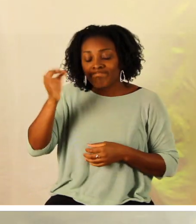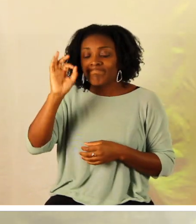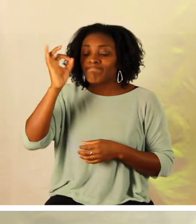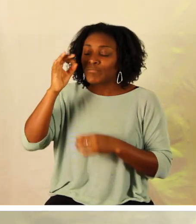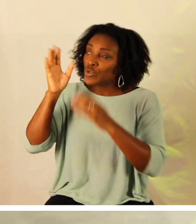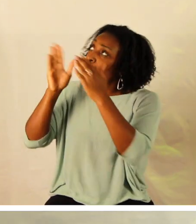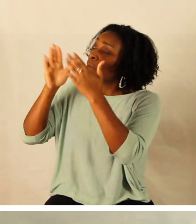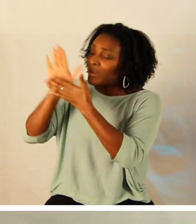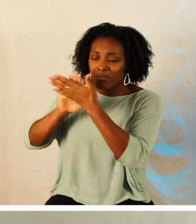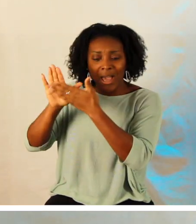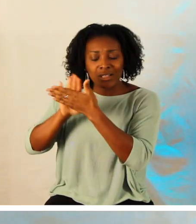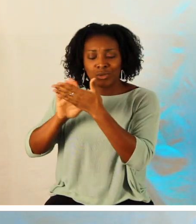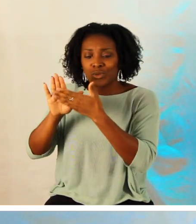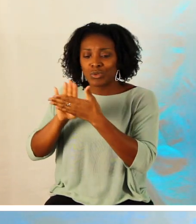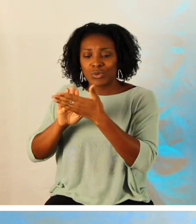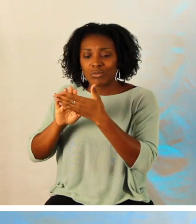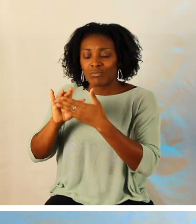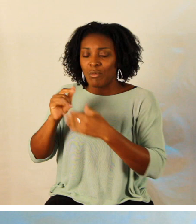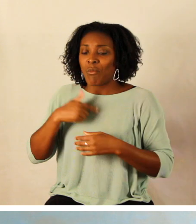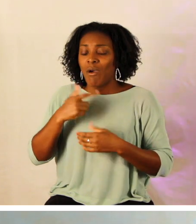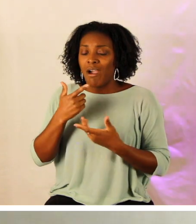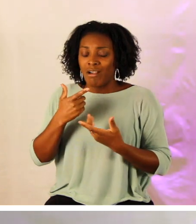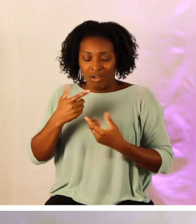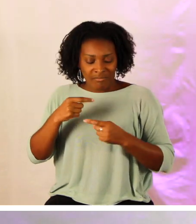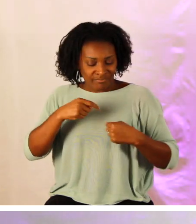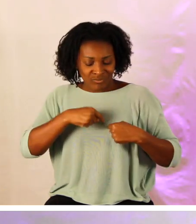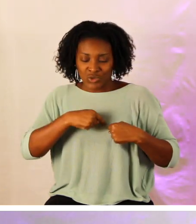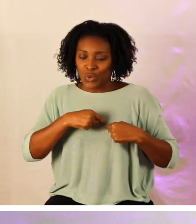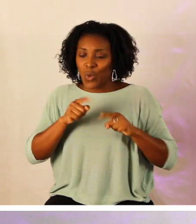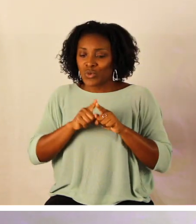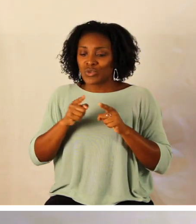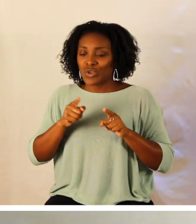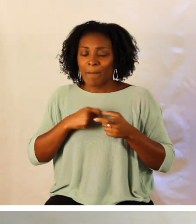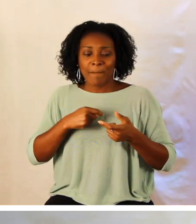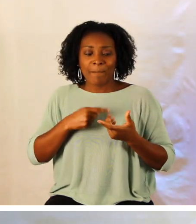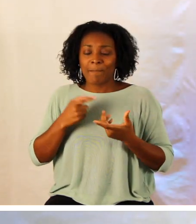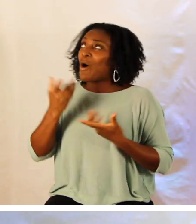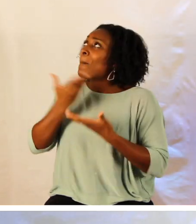Et je te demande pardon pour tout ce que j'ai laissé, Seigneur, dans mon cœur, prendre ta place.